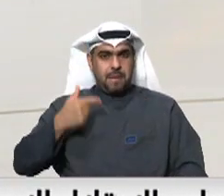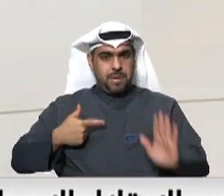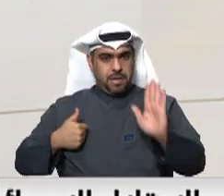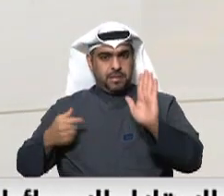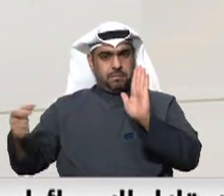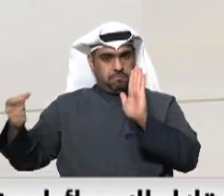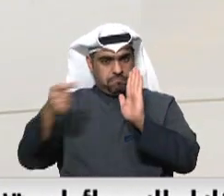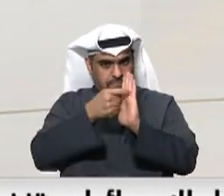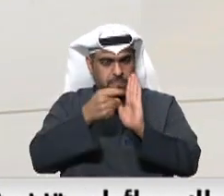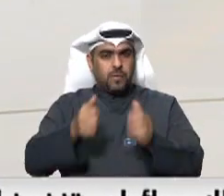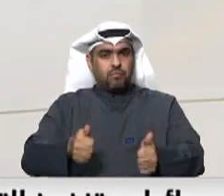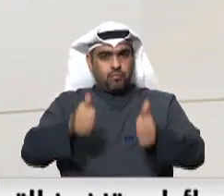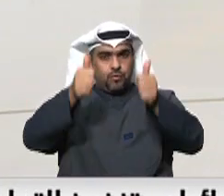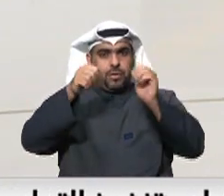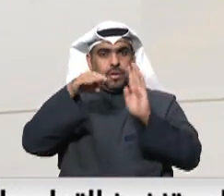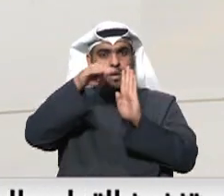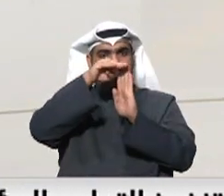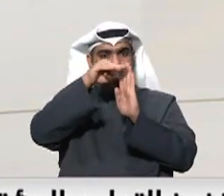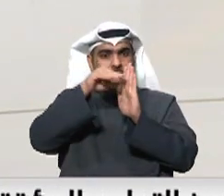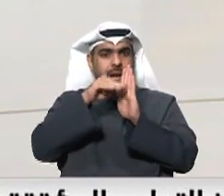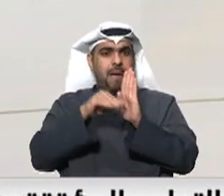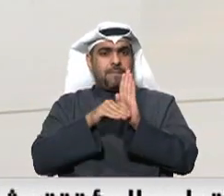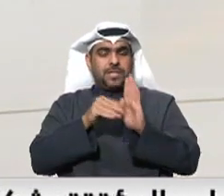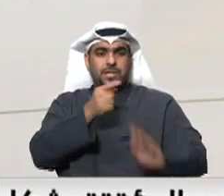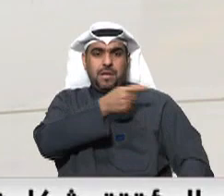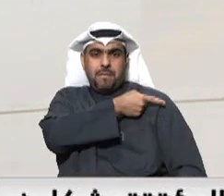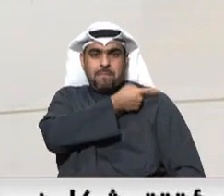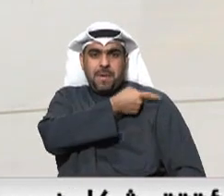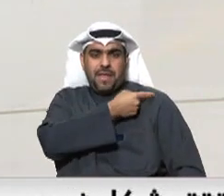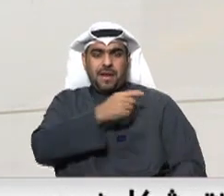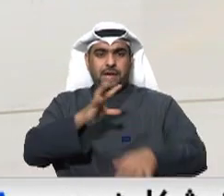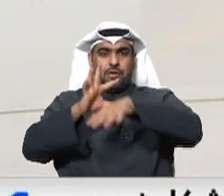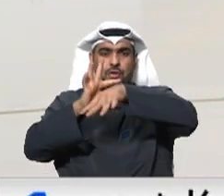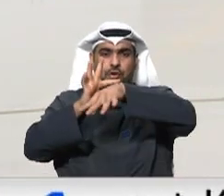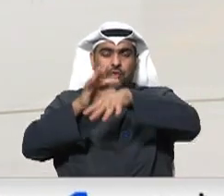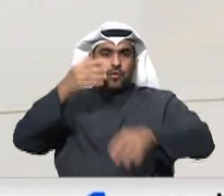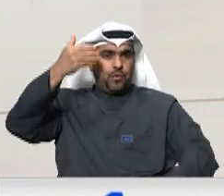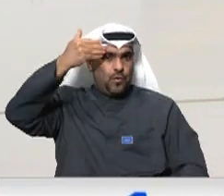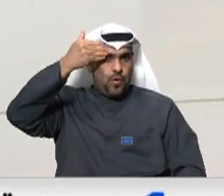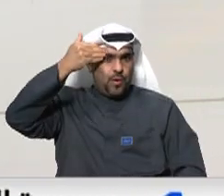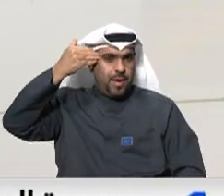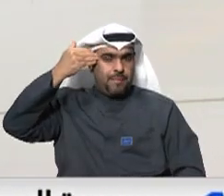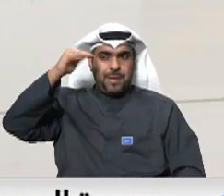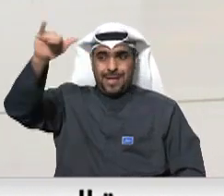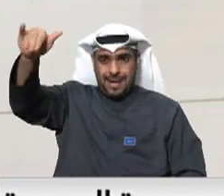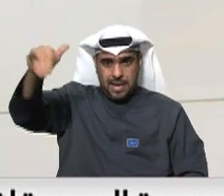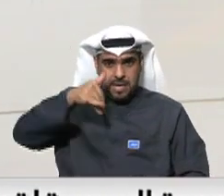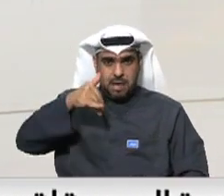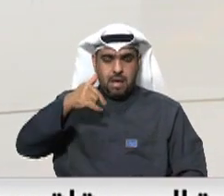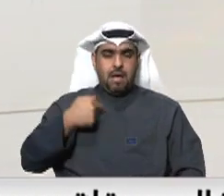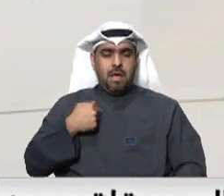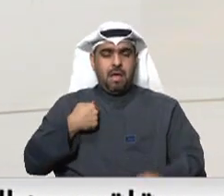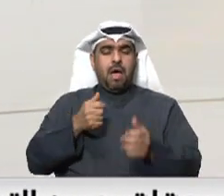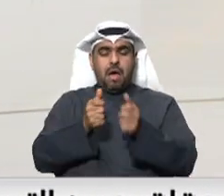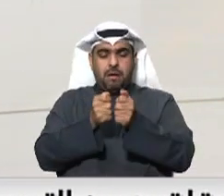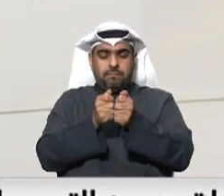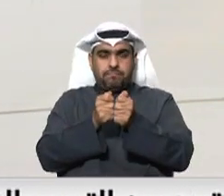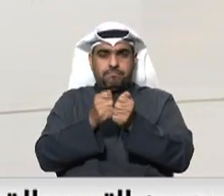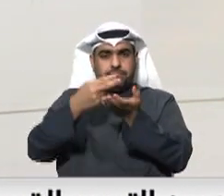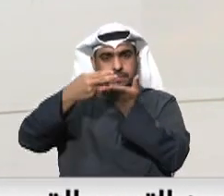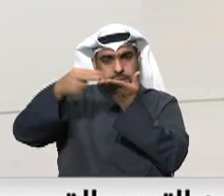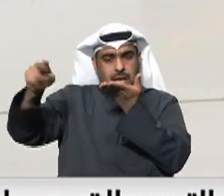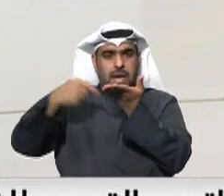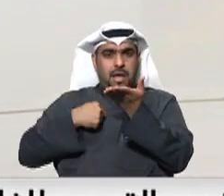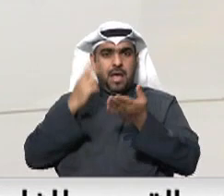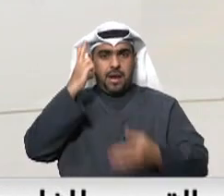عنده اي يريد ان يقابل اي طبيب زائر او عنده بعض الاحتياجات اللي اللي يحتاج فيها خبرات خارجيه يسجل عن